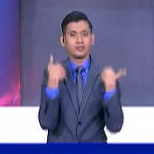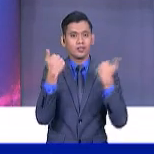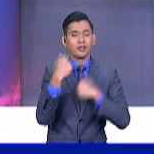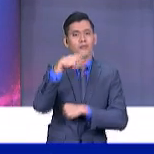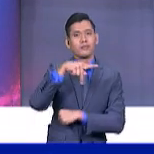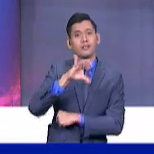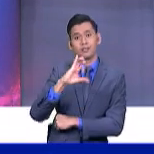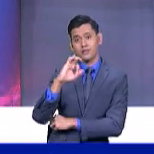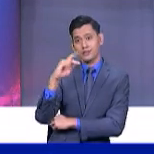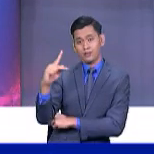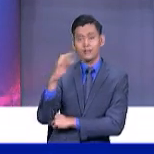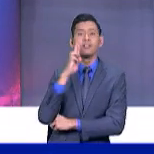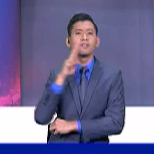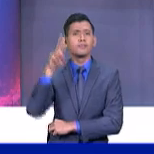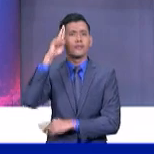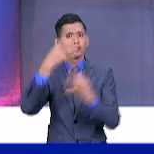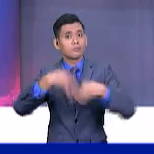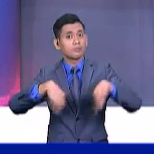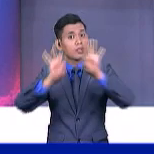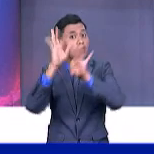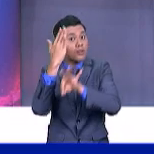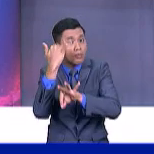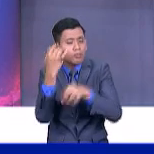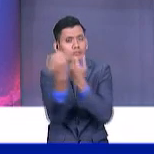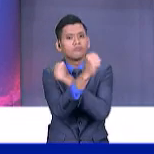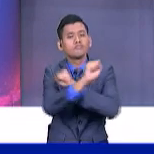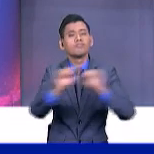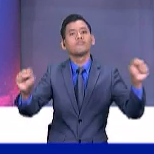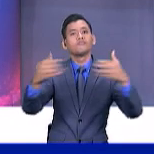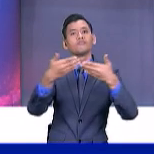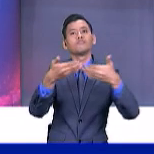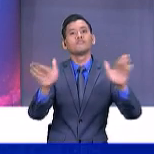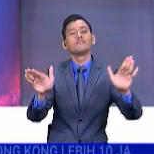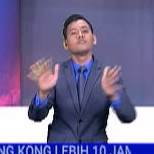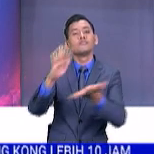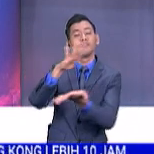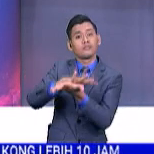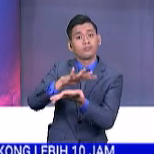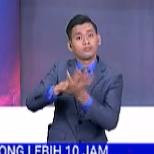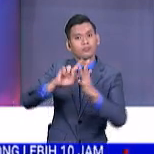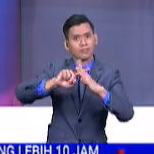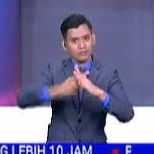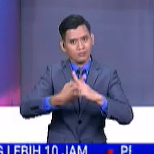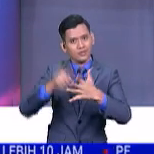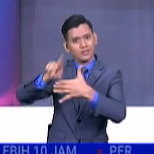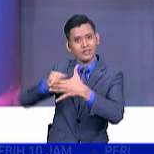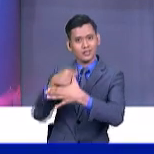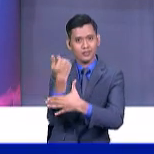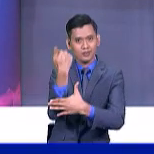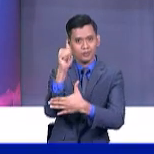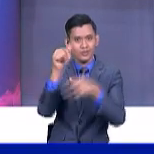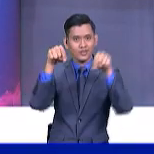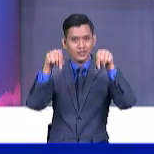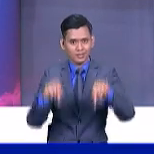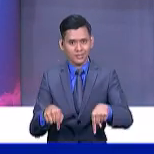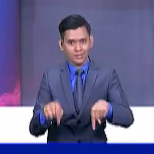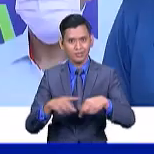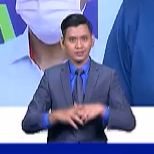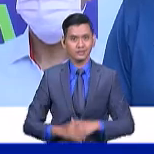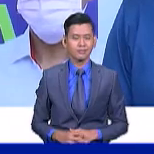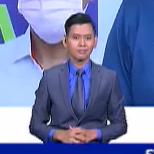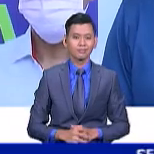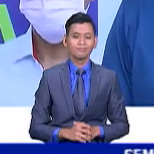PICK Remaja penting sebagai persediaan untuk pembukaan sesi persekolahan bermula Oktober ini.